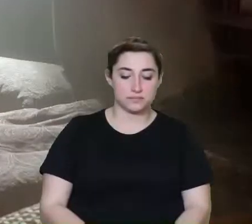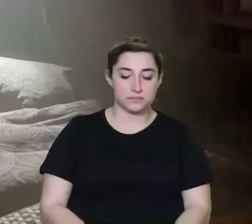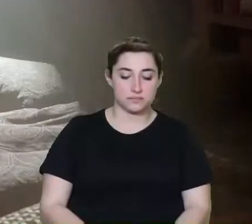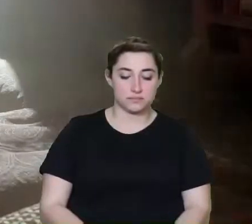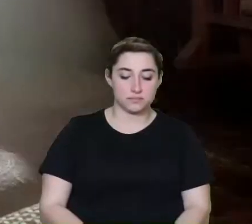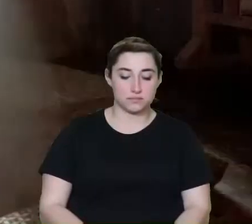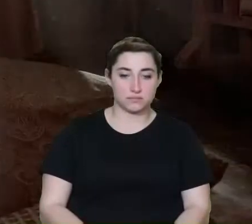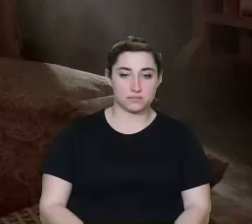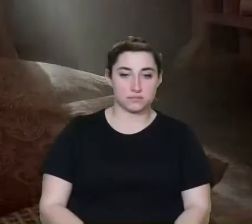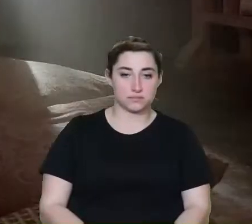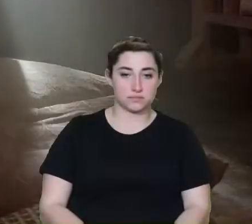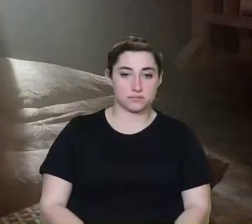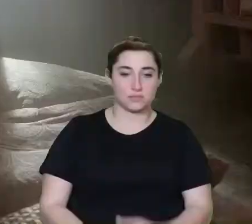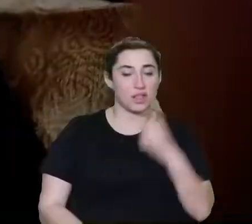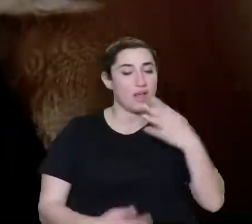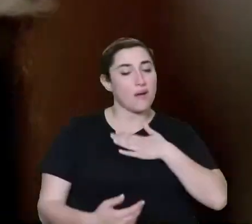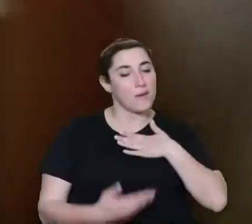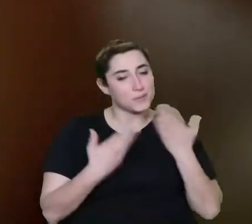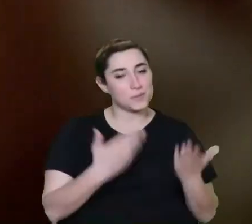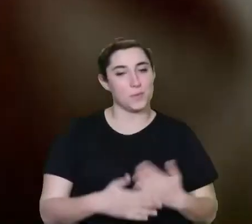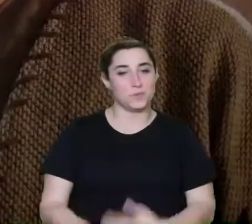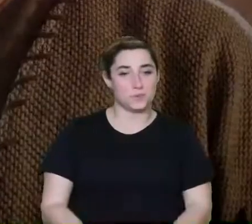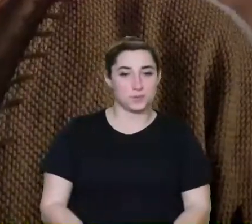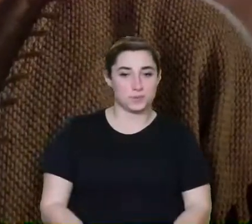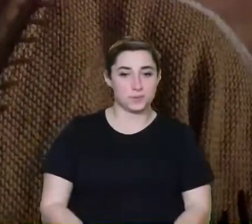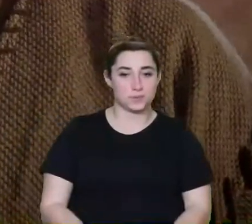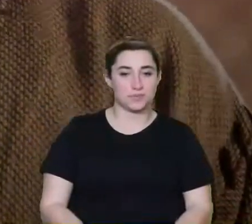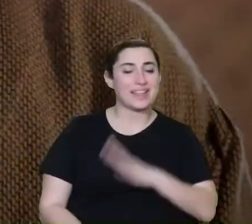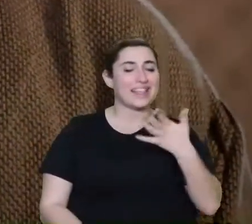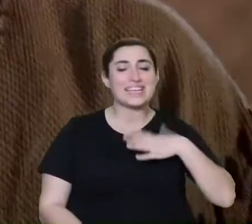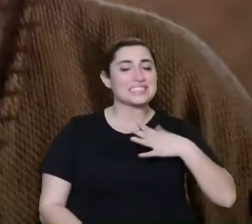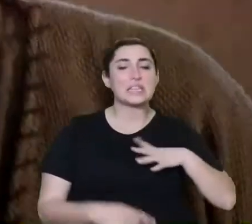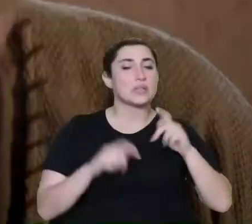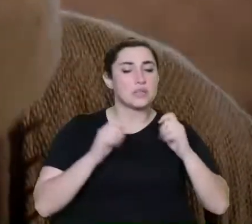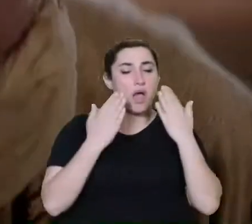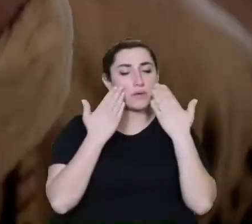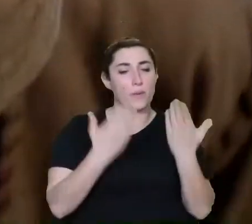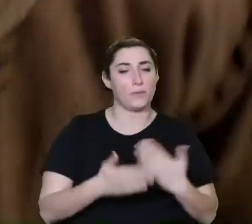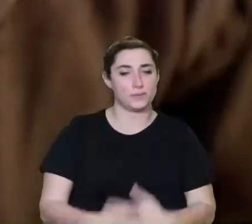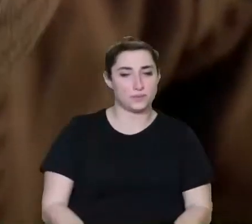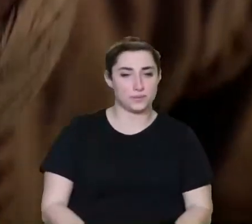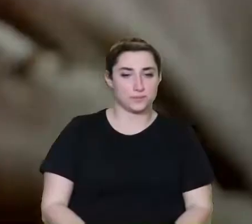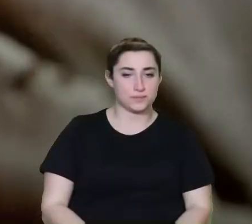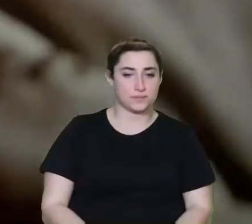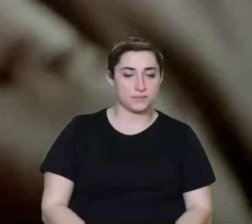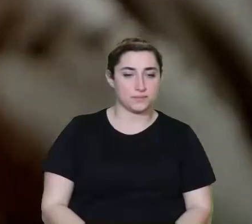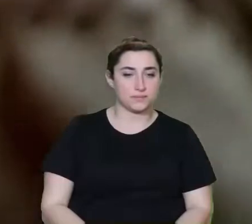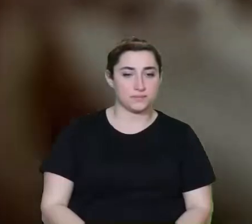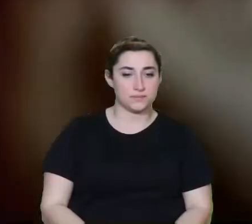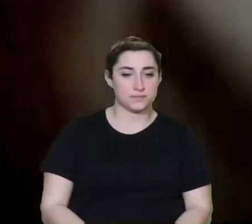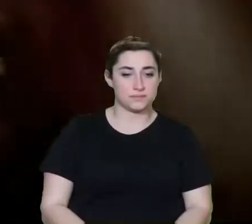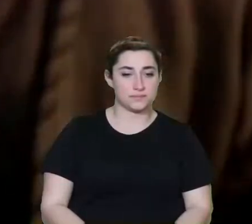yürüdü. Allah sizden razı ola. Her ne eylerseniz hayrede. Elini öptü.